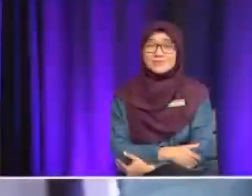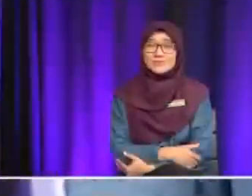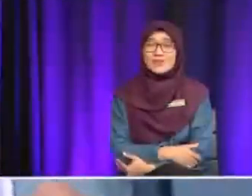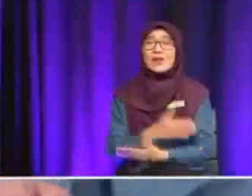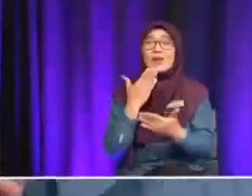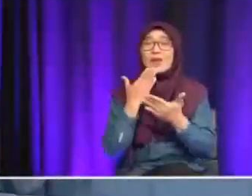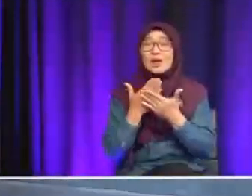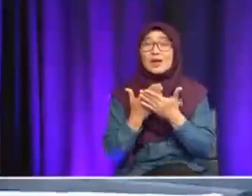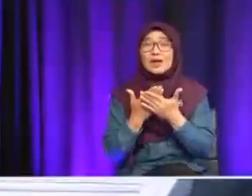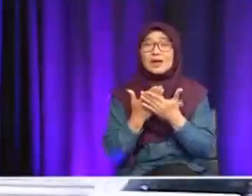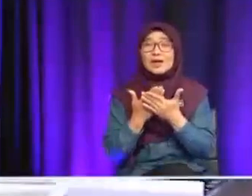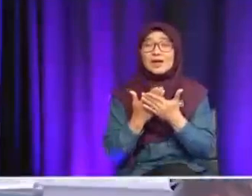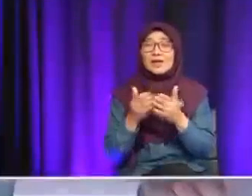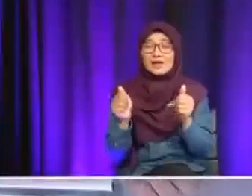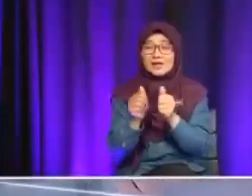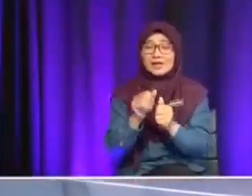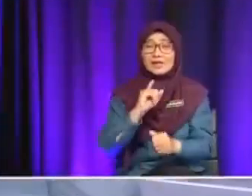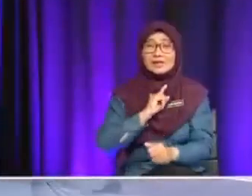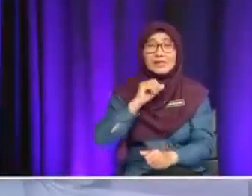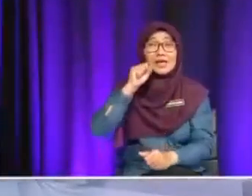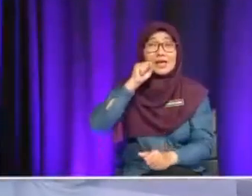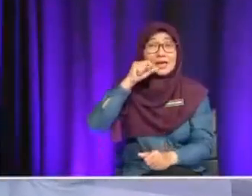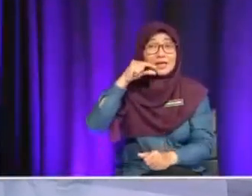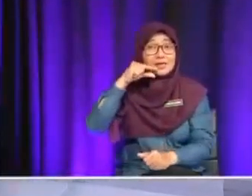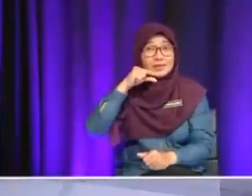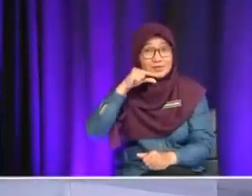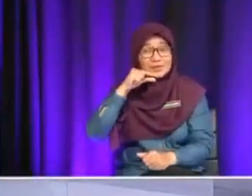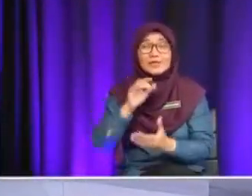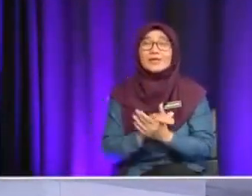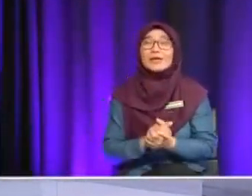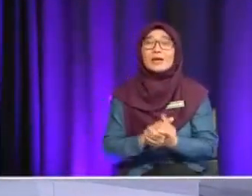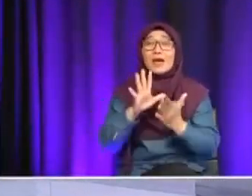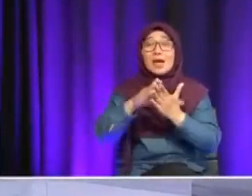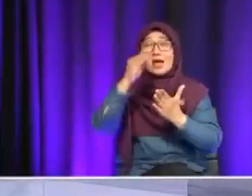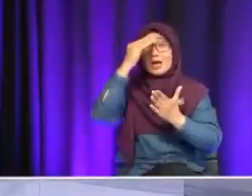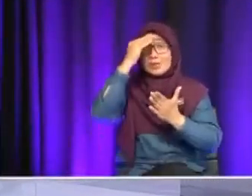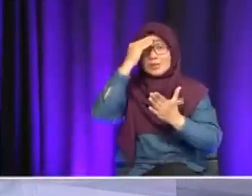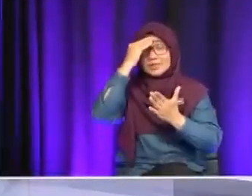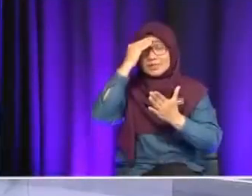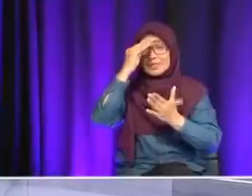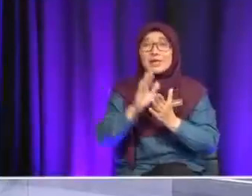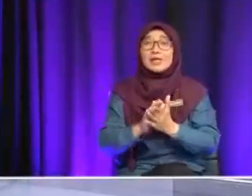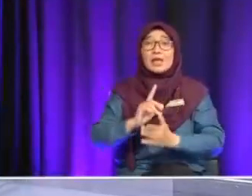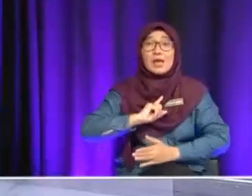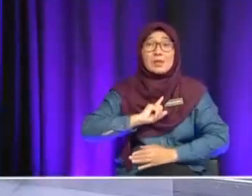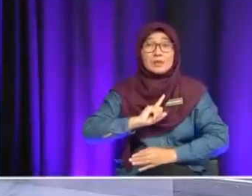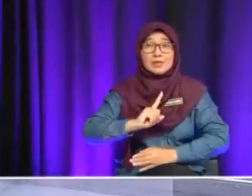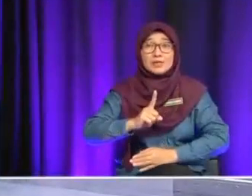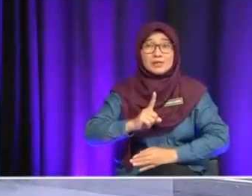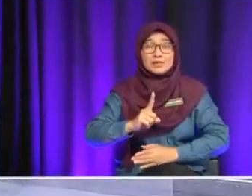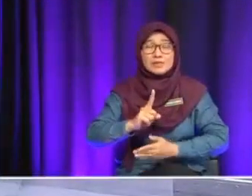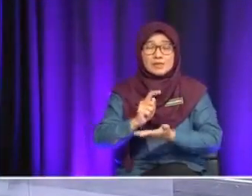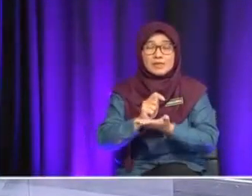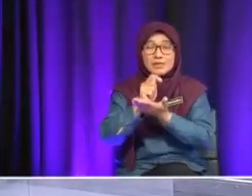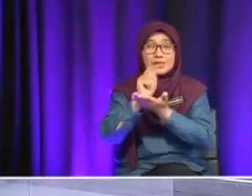Baik, bersama dengan saya Syafiqah Hanafiah dalam slot menengah atas. Pada hari ini kita belajar mata pelajaran pendidikan Islam tingkatan